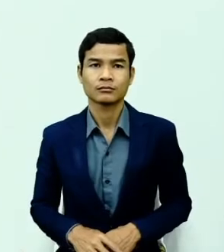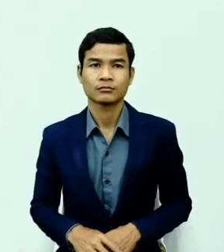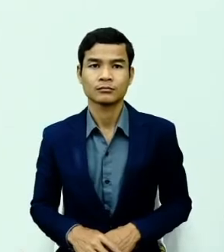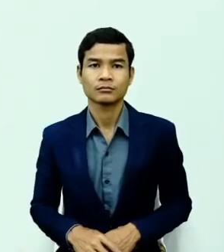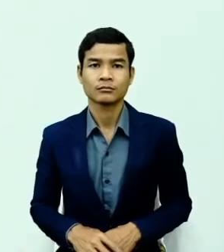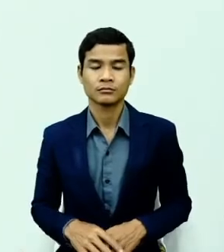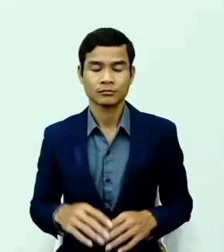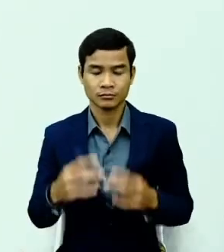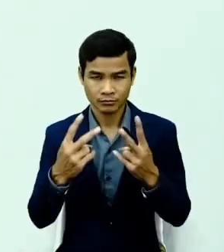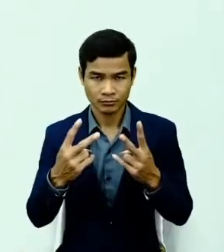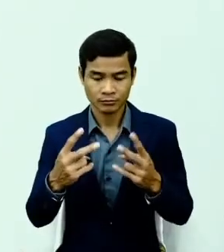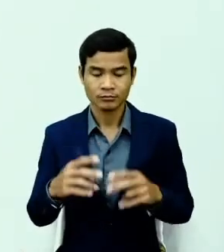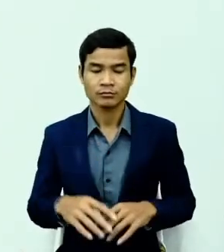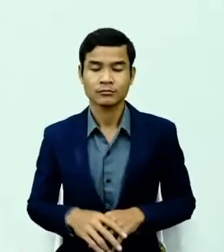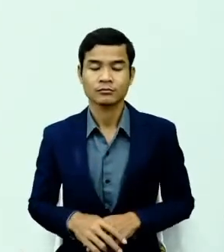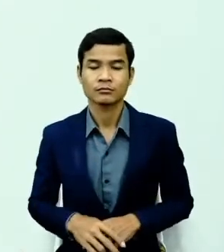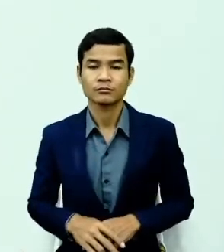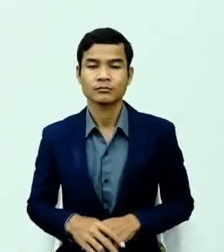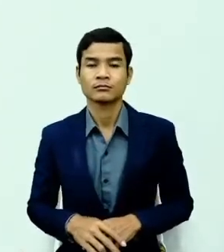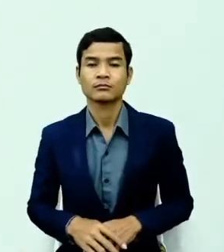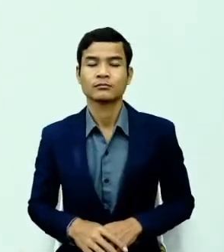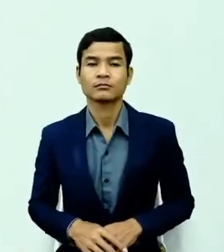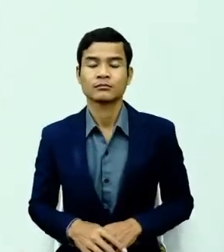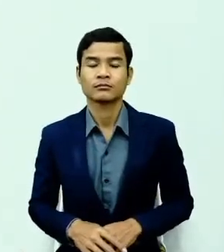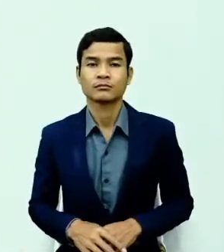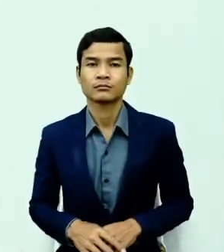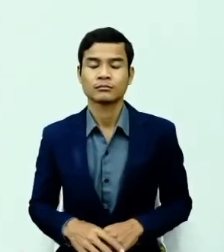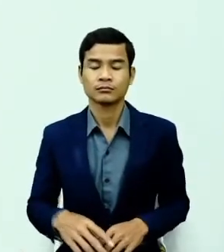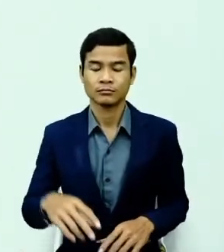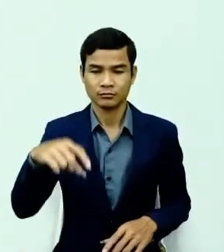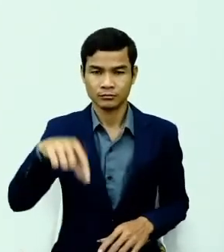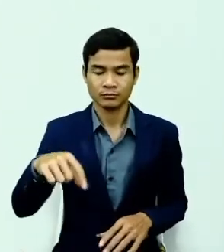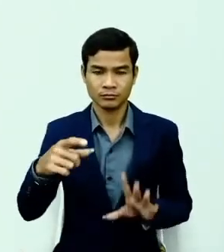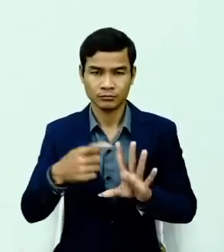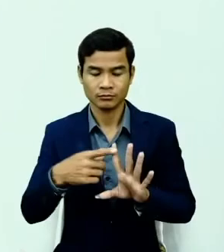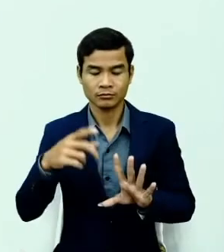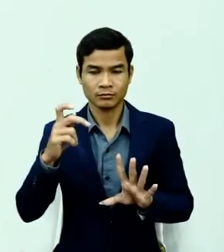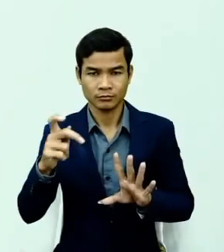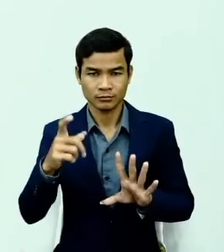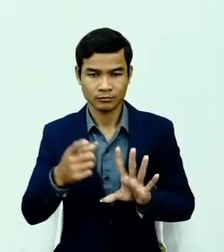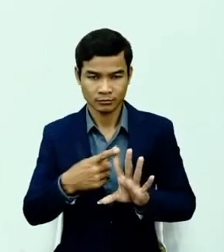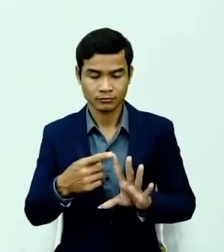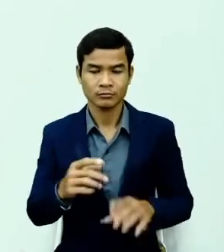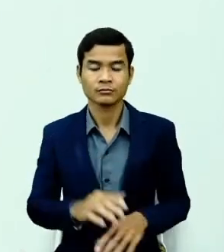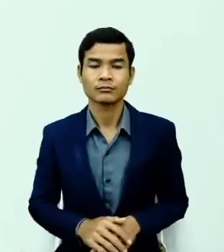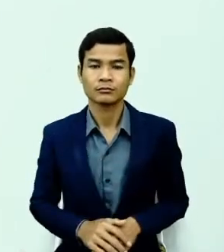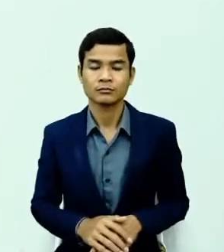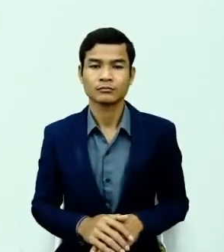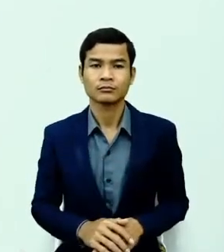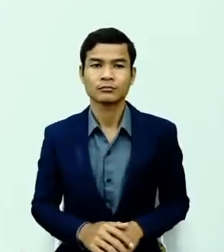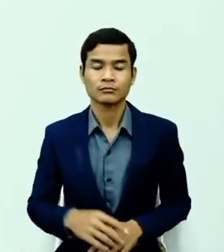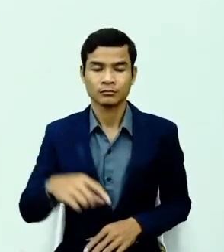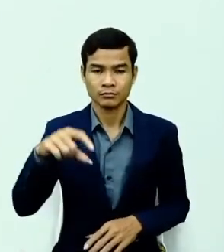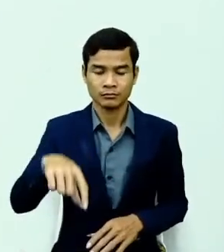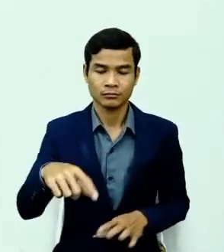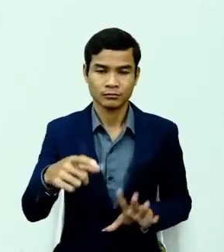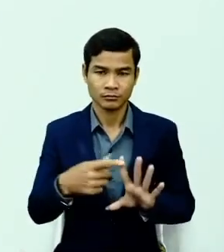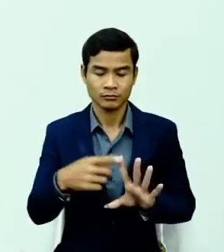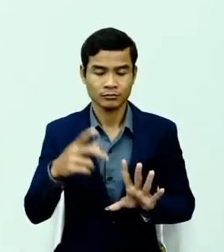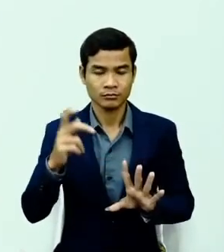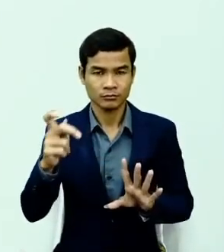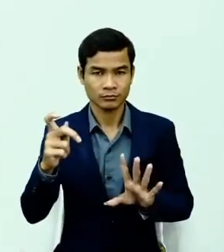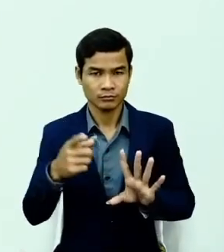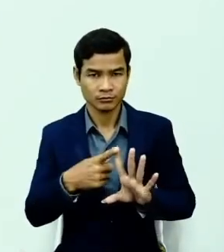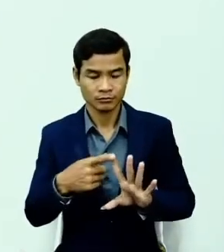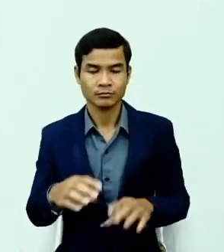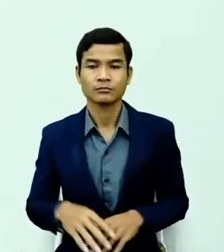ចាផ្ទៀងផ្ទាត់ជាមួយអ្នកគ្រូកៃគីចាកៃ